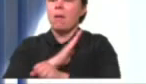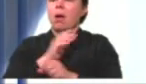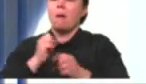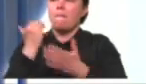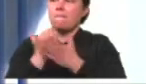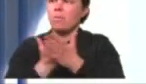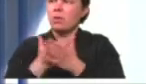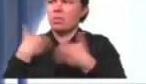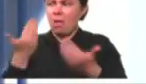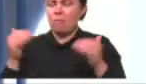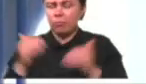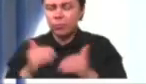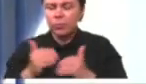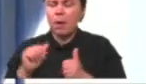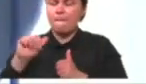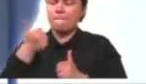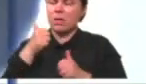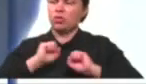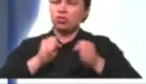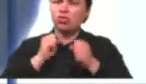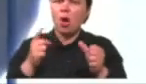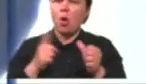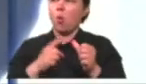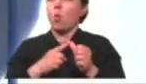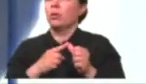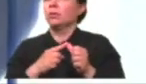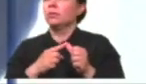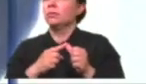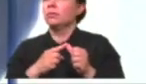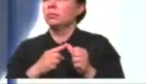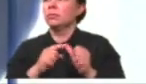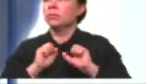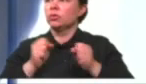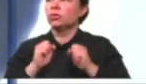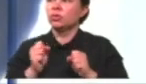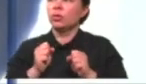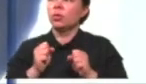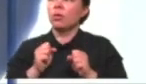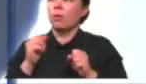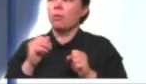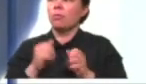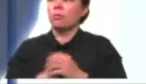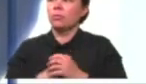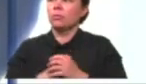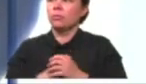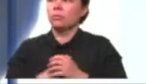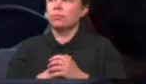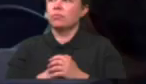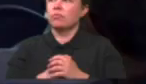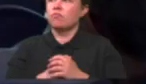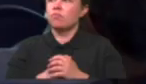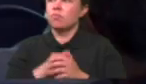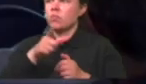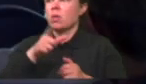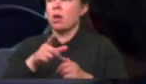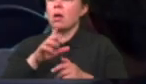który to umożliwia. Pierwszy z tych działań to oczywiście są działania dla nas, dla organizatora, jakim jest Urząd